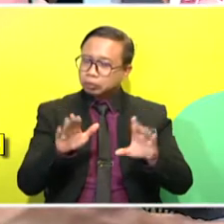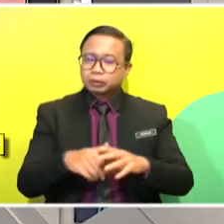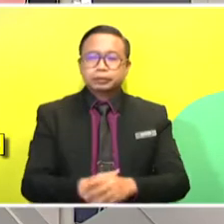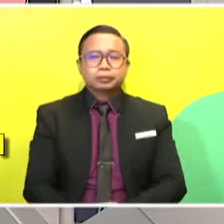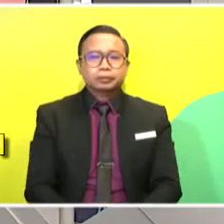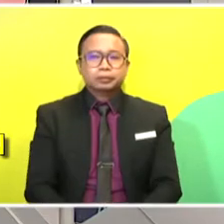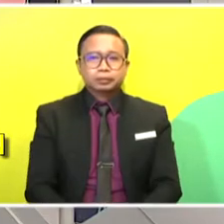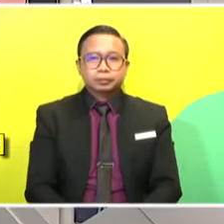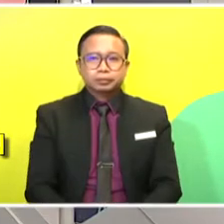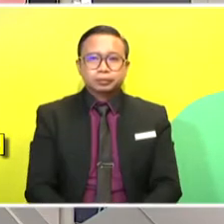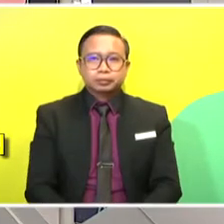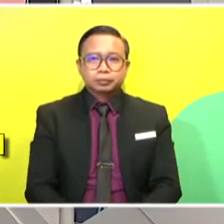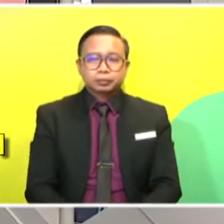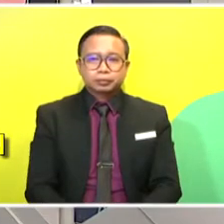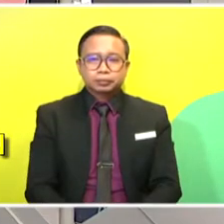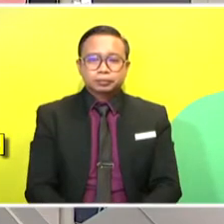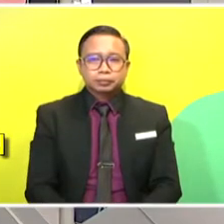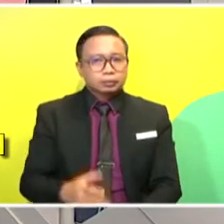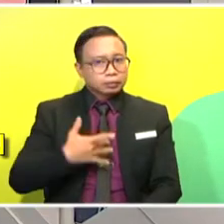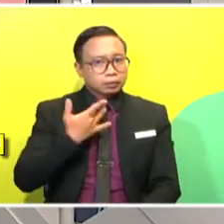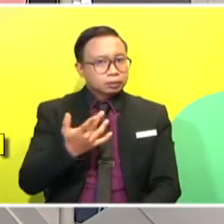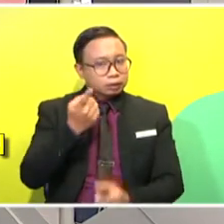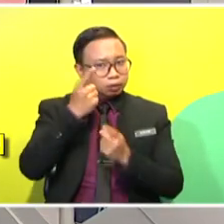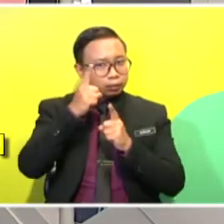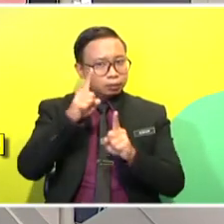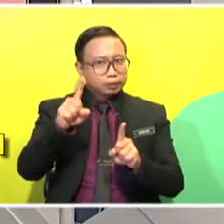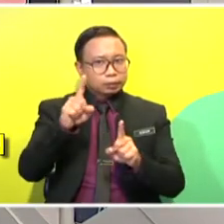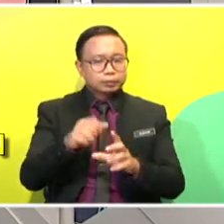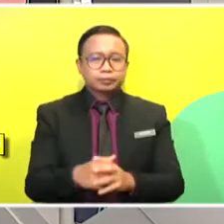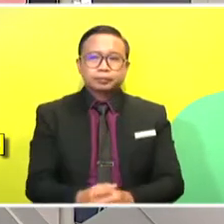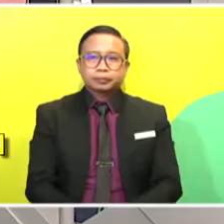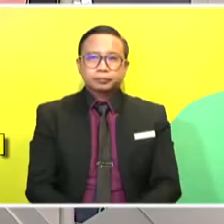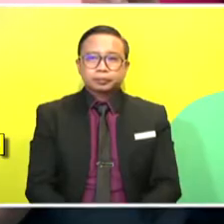Tidak. Tak sama. Saya rasa ini jawapannya.